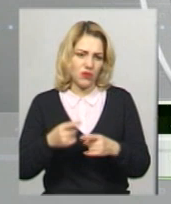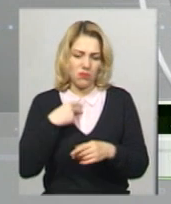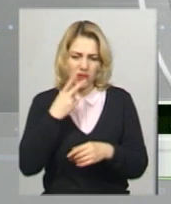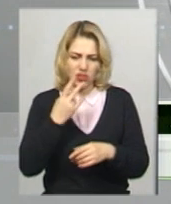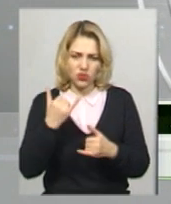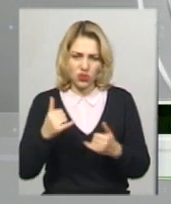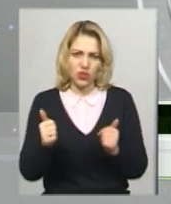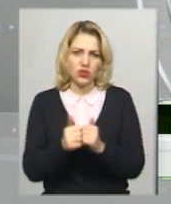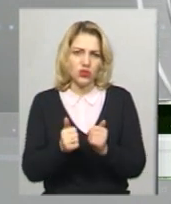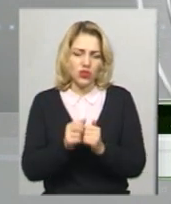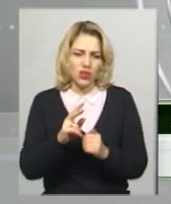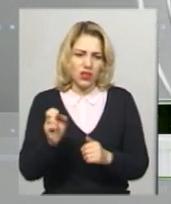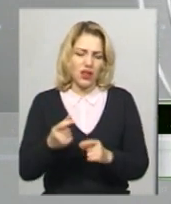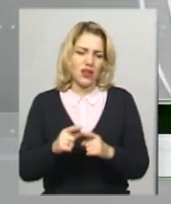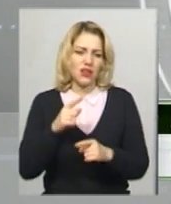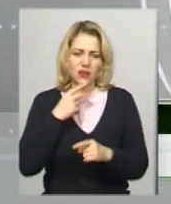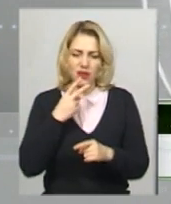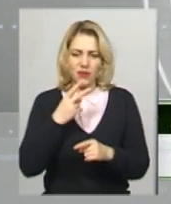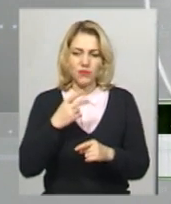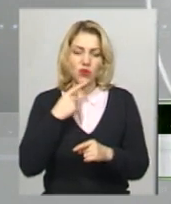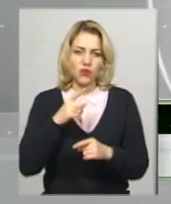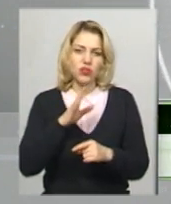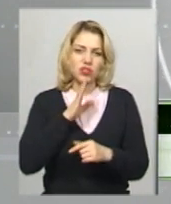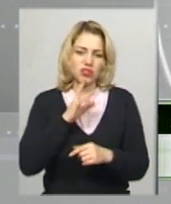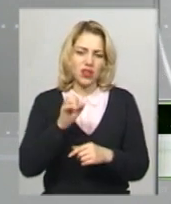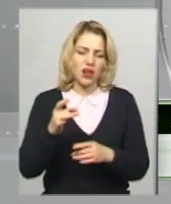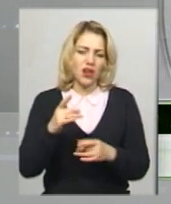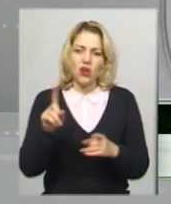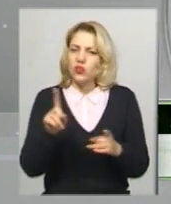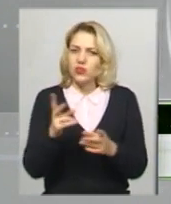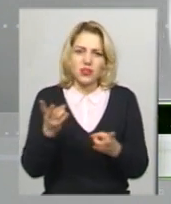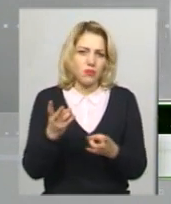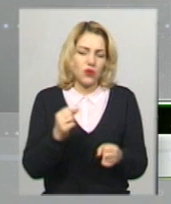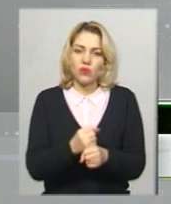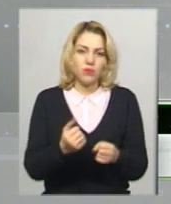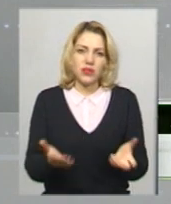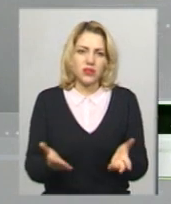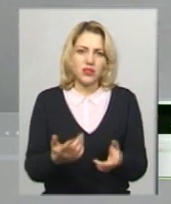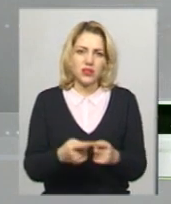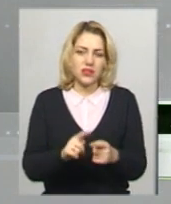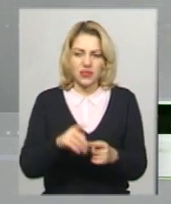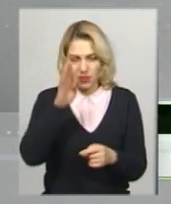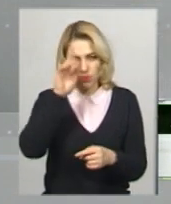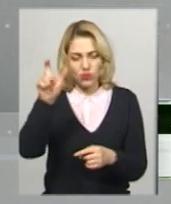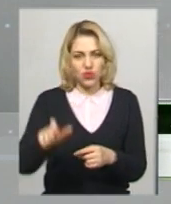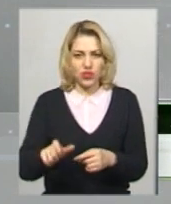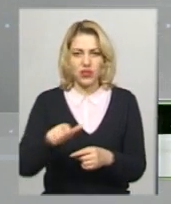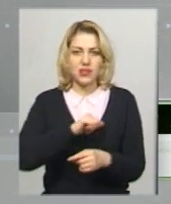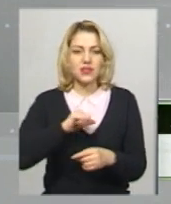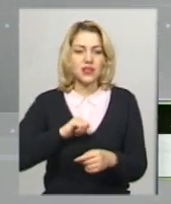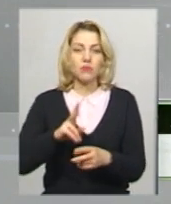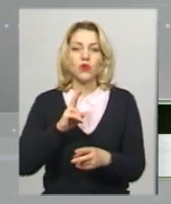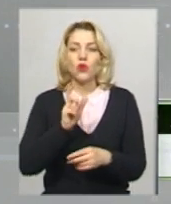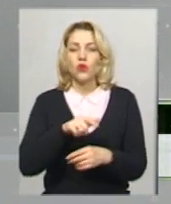сусідку, вона нас просила, встанила автомобіль і казала, щось робіть, бо сам цей фермер людям, сусідам